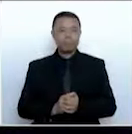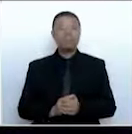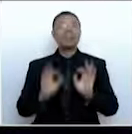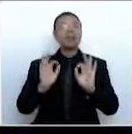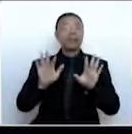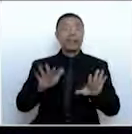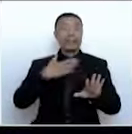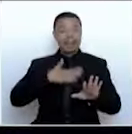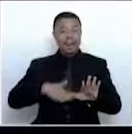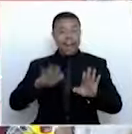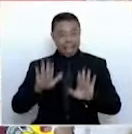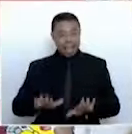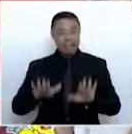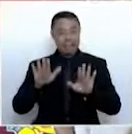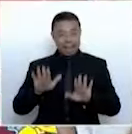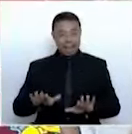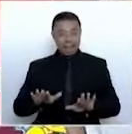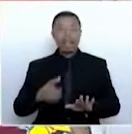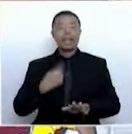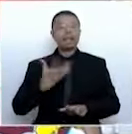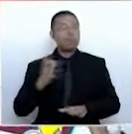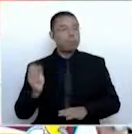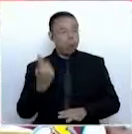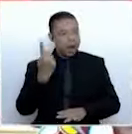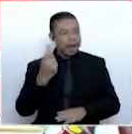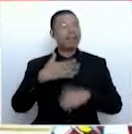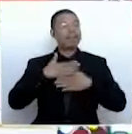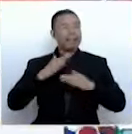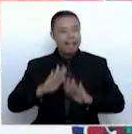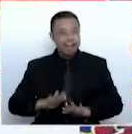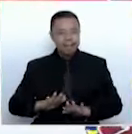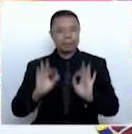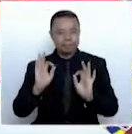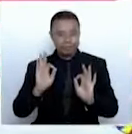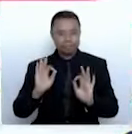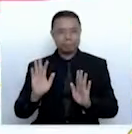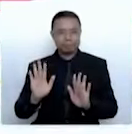Baik, tenang dulu. Kita mau mulai, tenang dulu. Terima kasih.